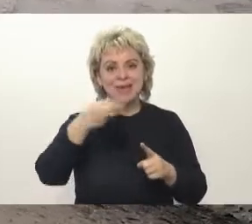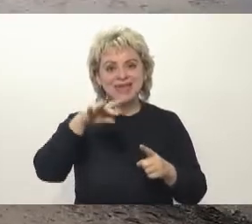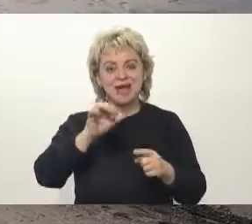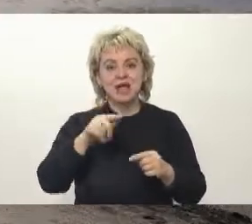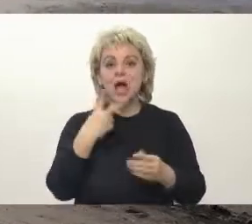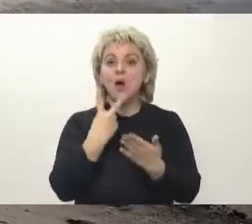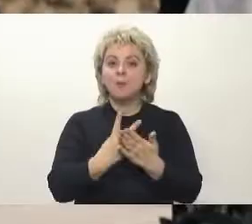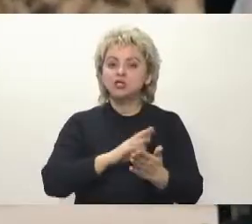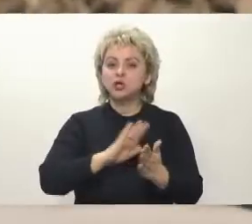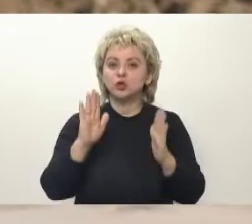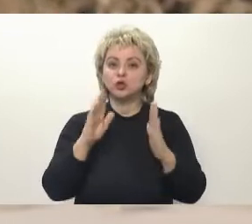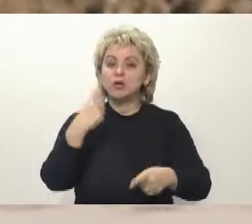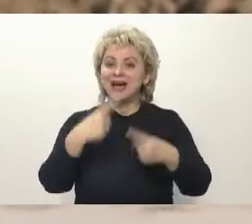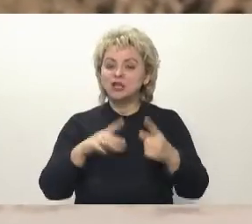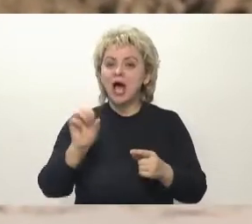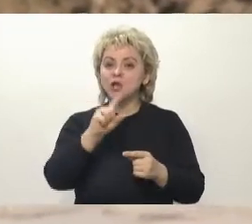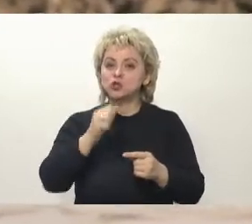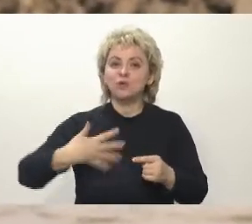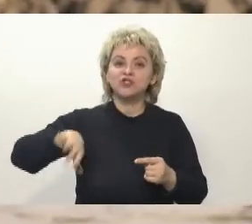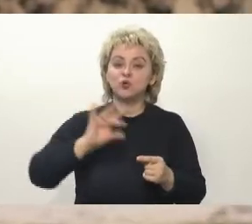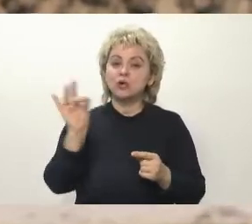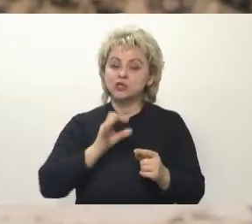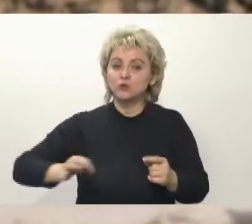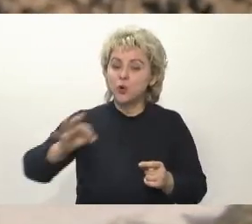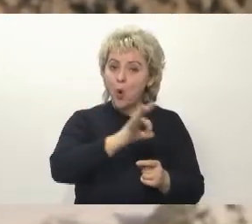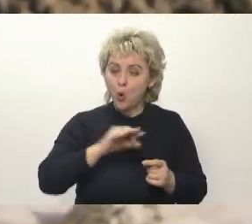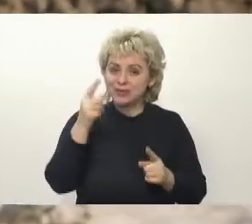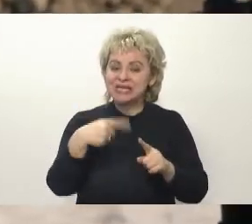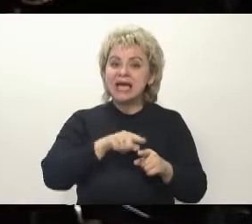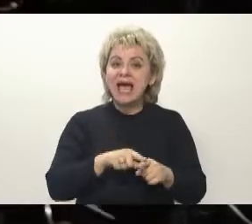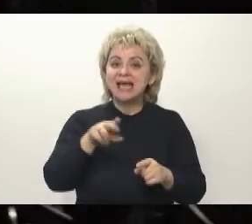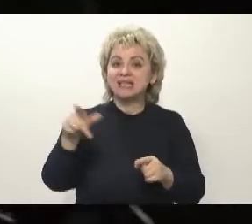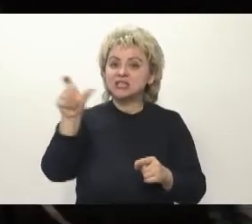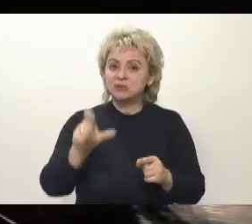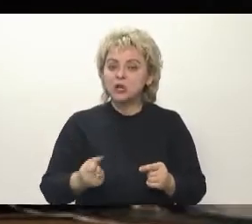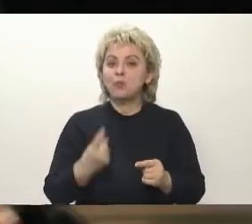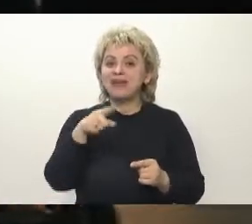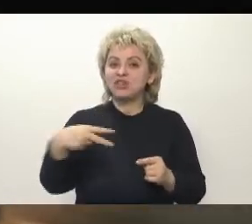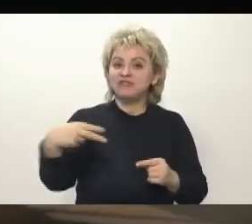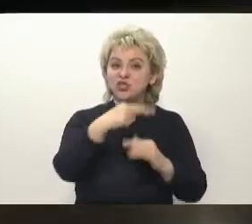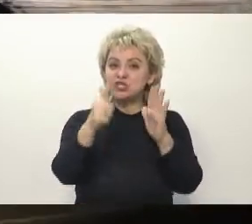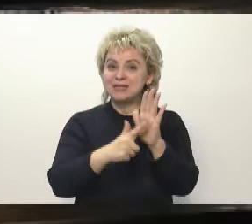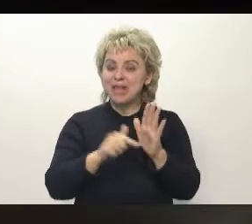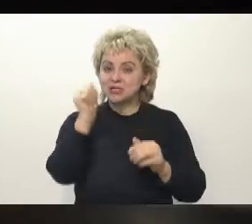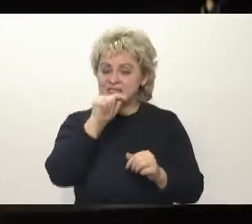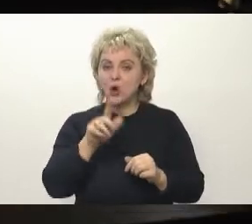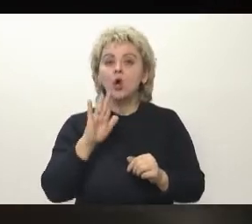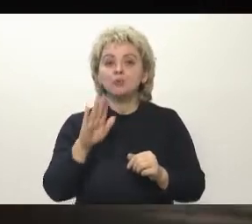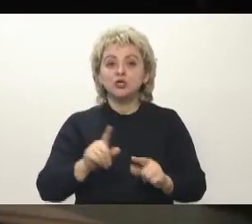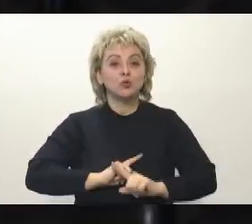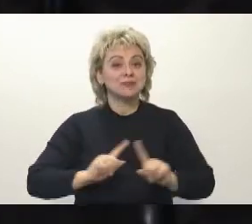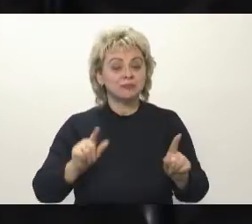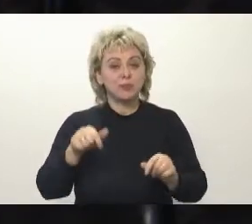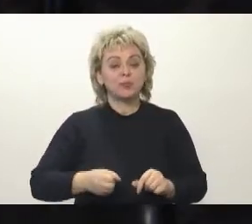Миняйла прокачала не только родной Азов, но и всю Ростовскую область. Этот трек появился еще в 2017-м, причем